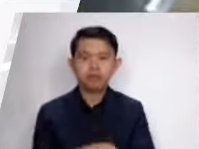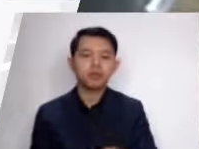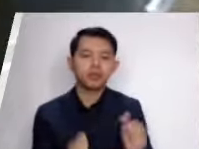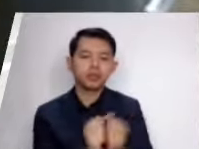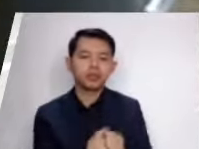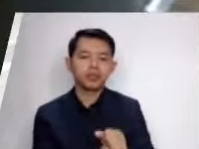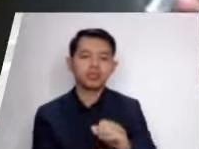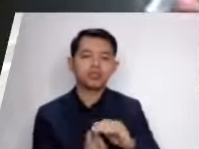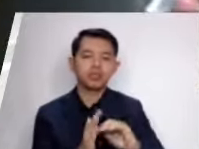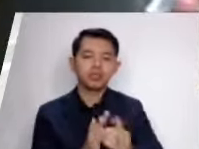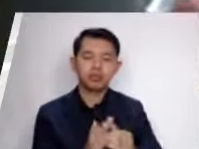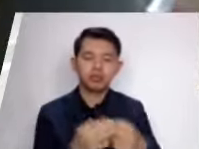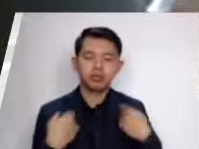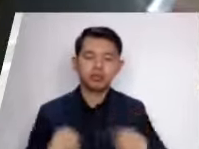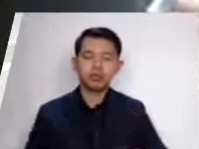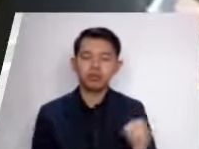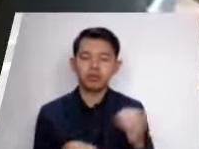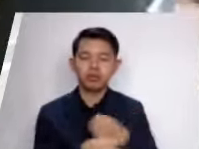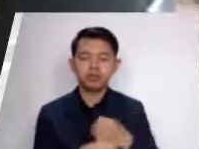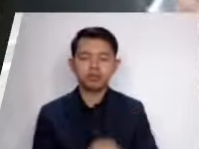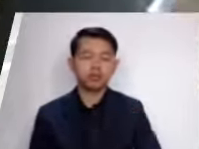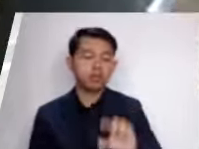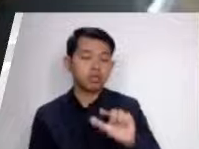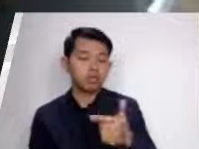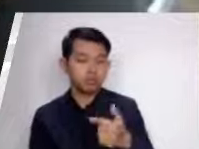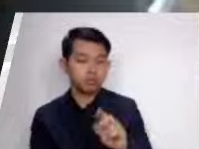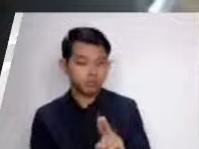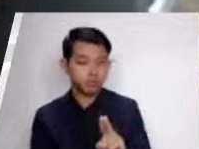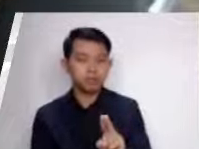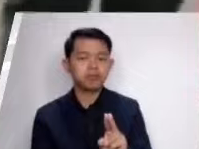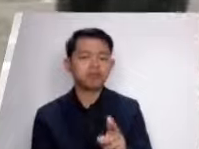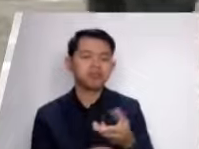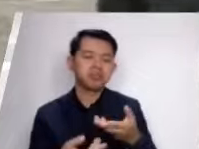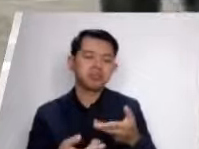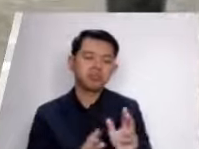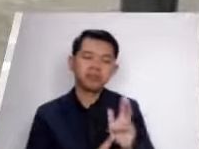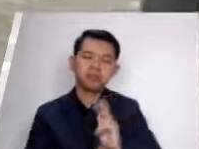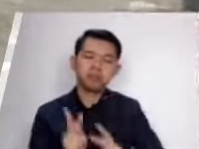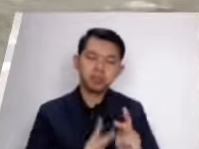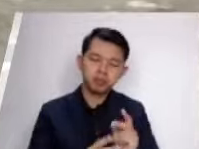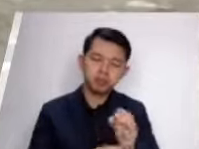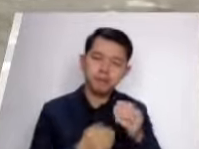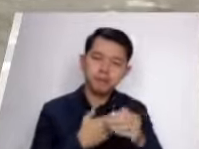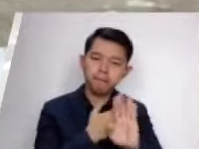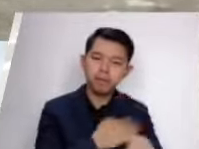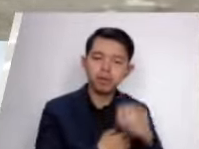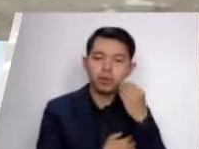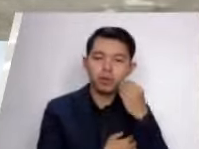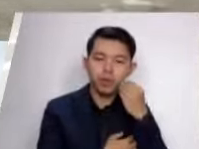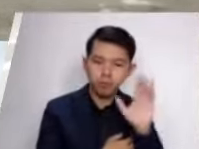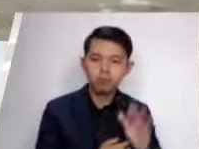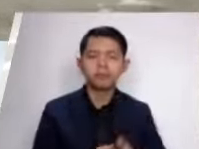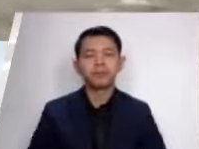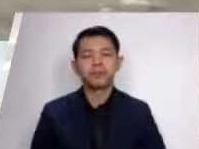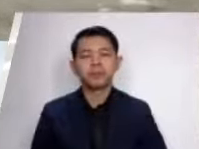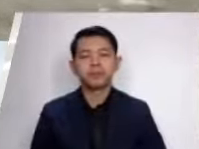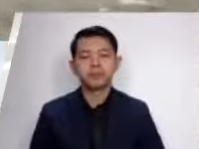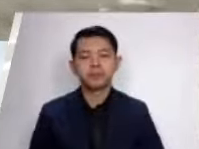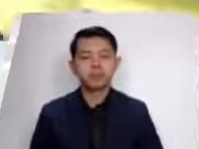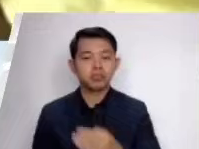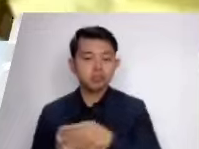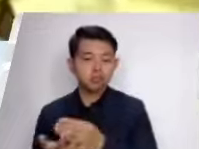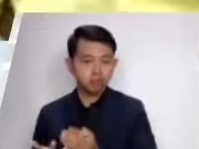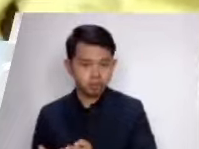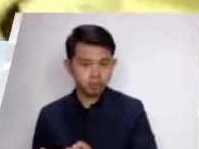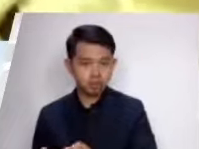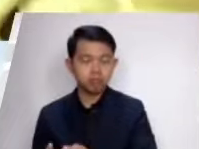Pinauwi na ng LGU ang nasa 400 evacuees sa La Carlota City. Habang nananatili sa 6 na evacuation centers